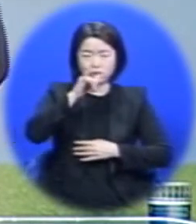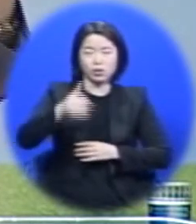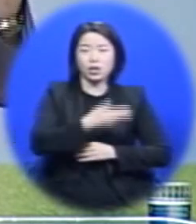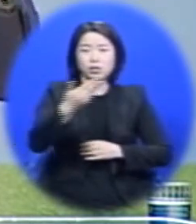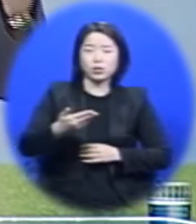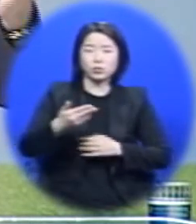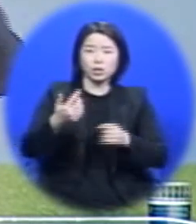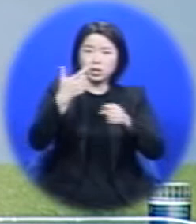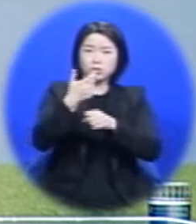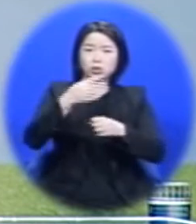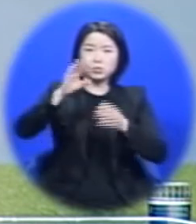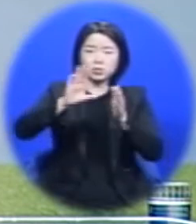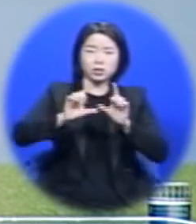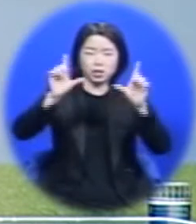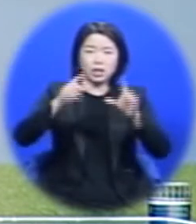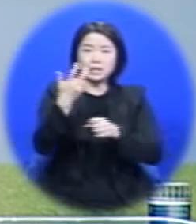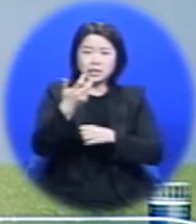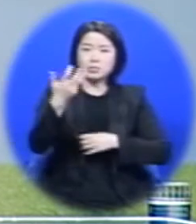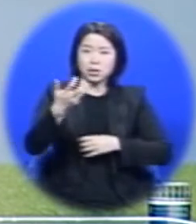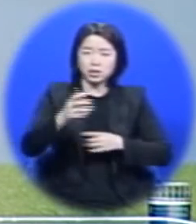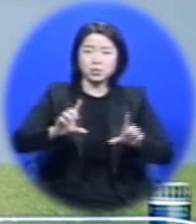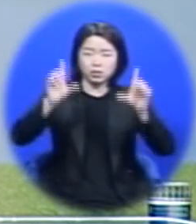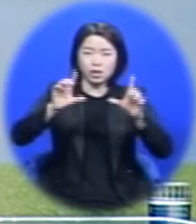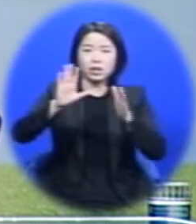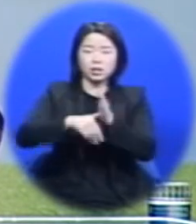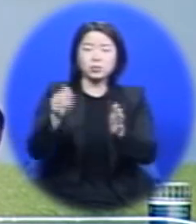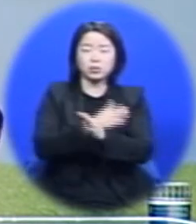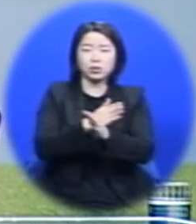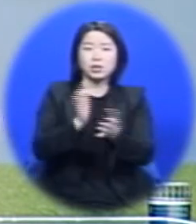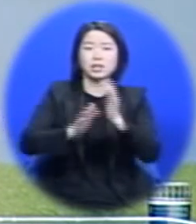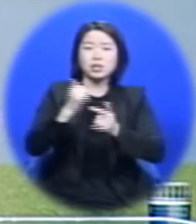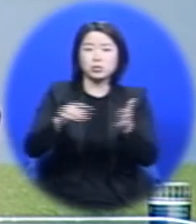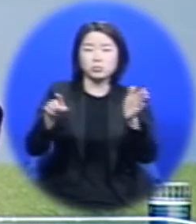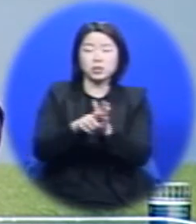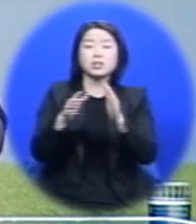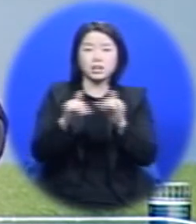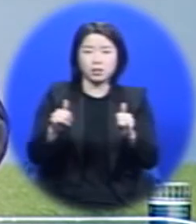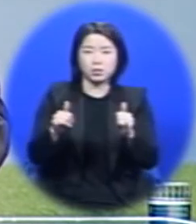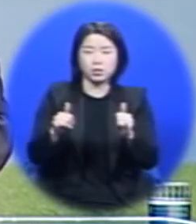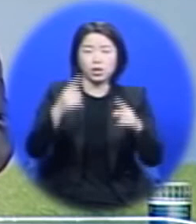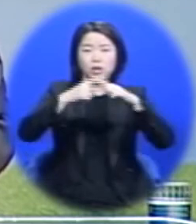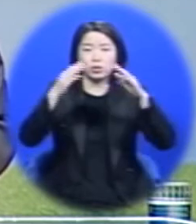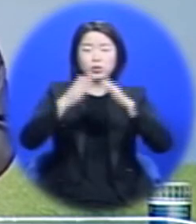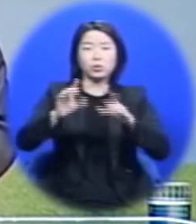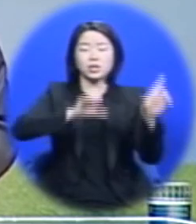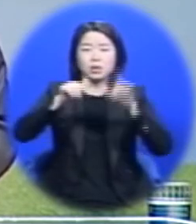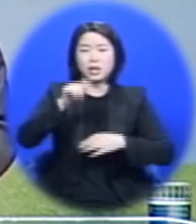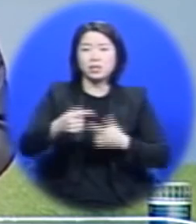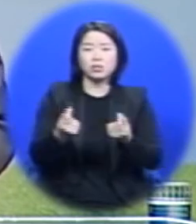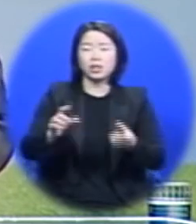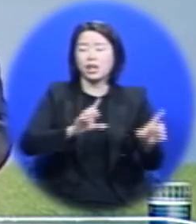여러분, 60년대, 70년대, 80년대 그때부터 예수 믿으신 분들 교회 생활 이렇게 안 했어요.